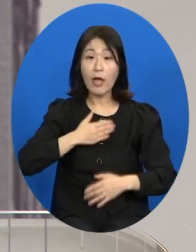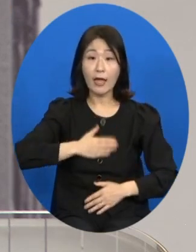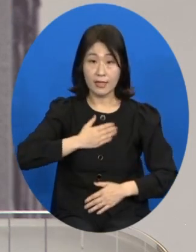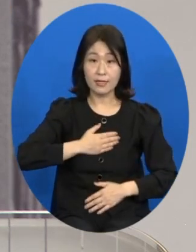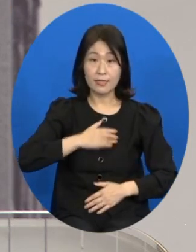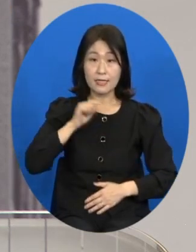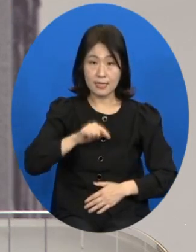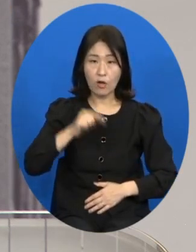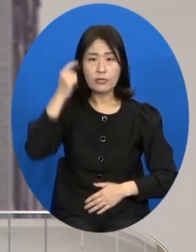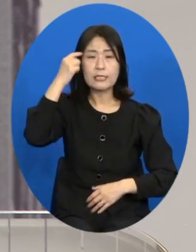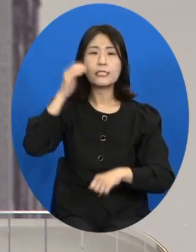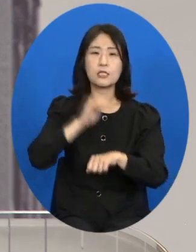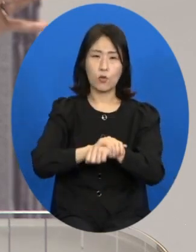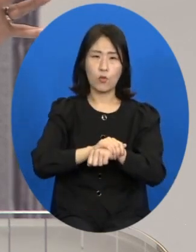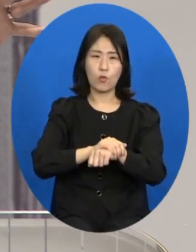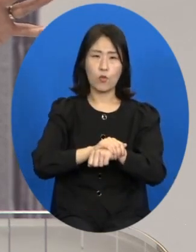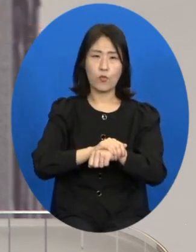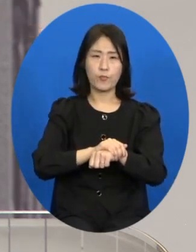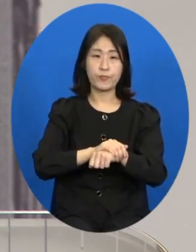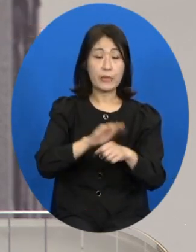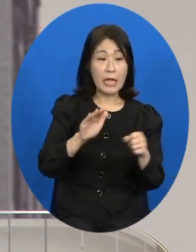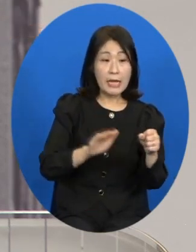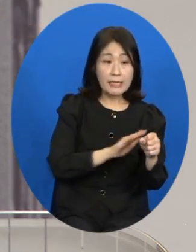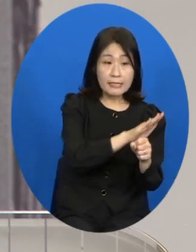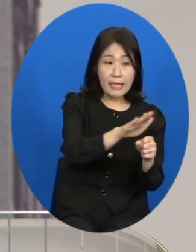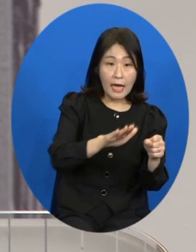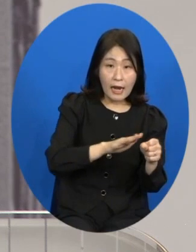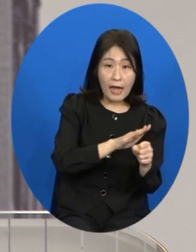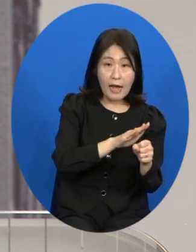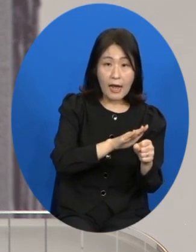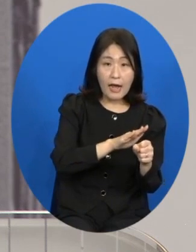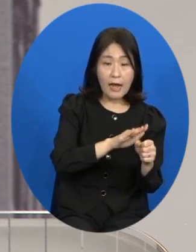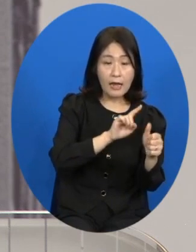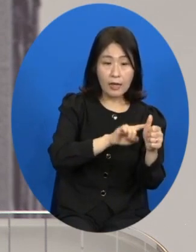분별하시고 사용해야 대상이 있다는 거 여러분